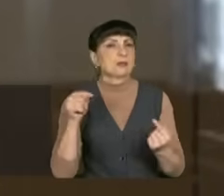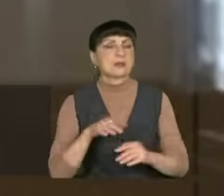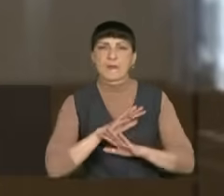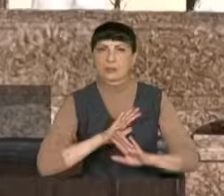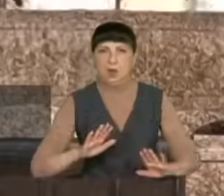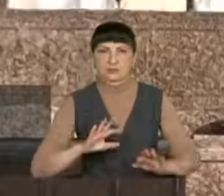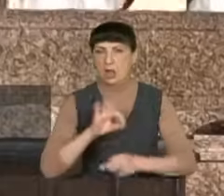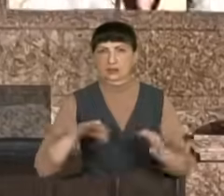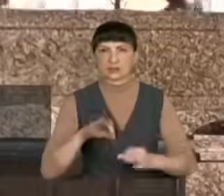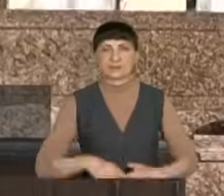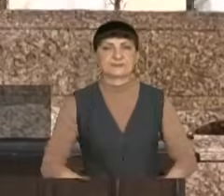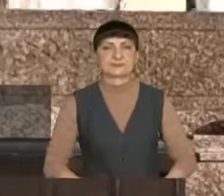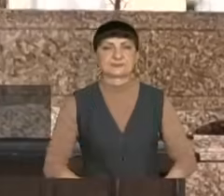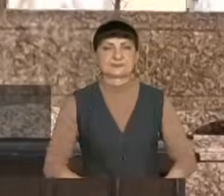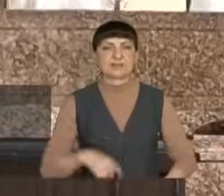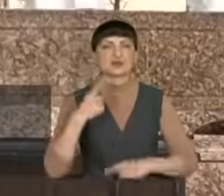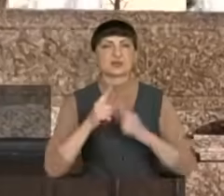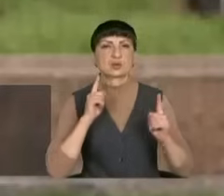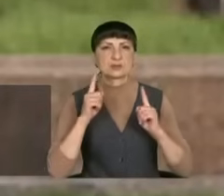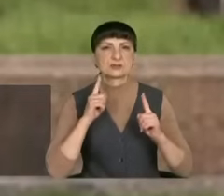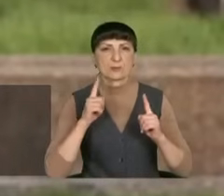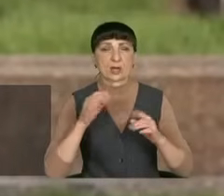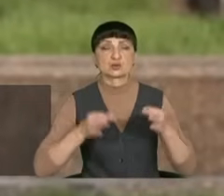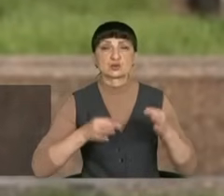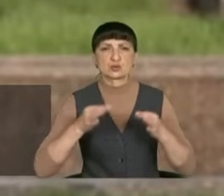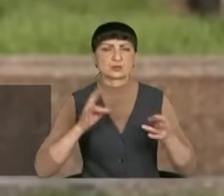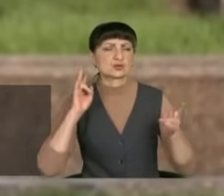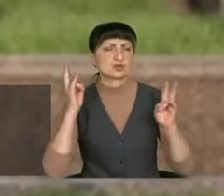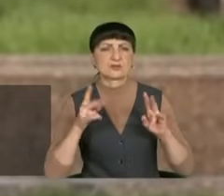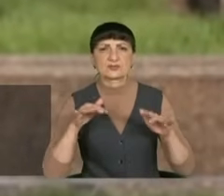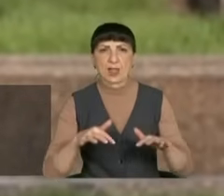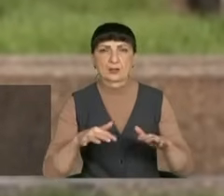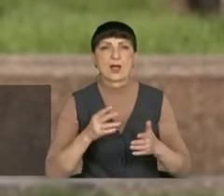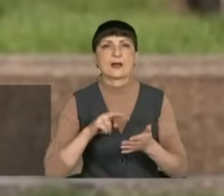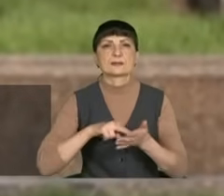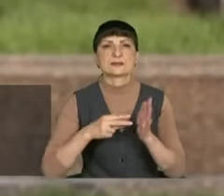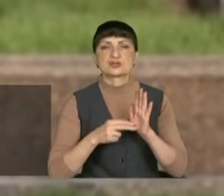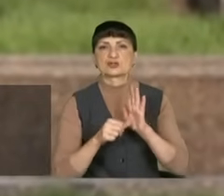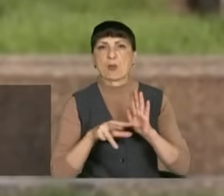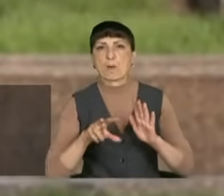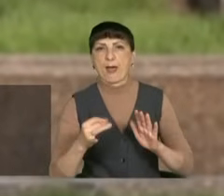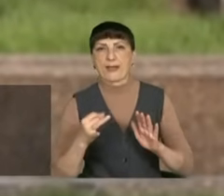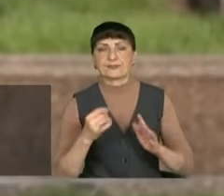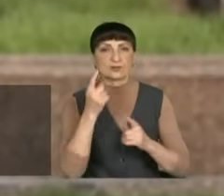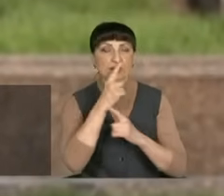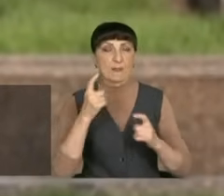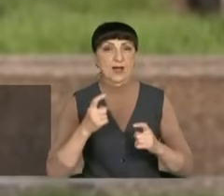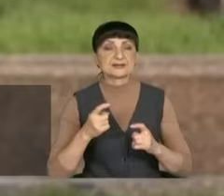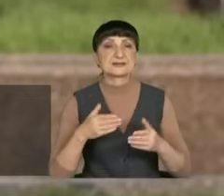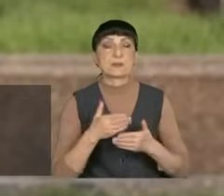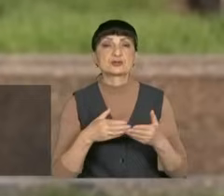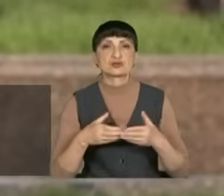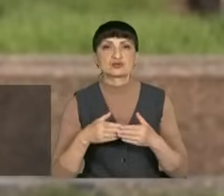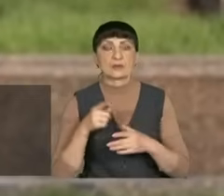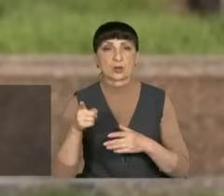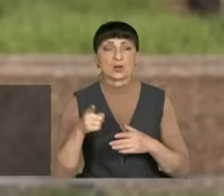является излишним. Очередное заседание суда по самому нашумевшему делу назначили на 6 мая. По информации пресс-службы, на